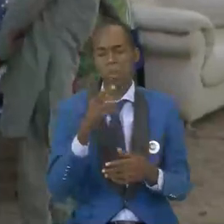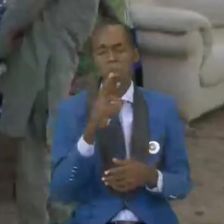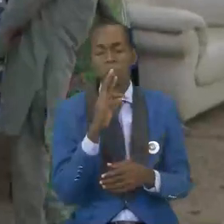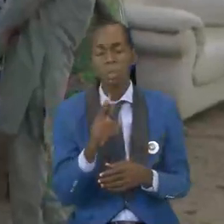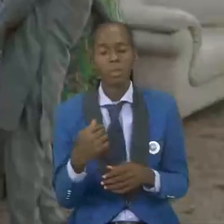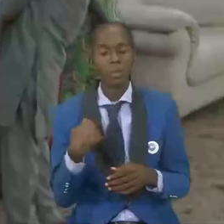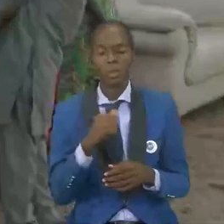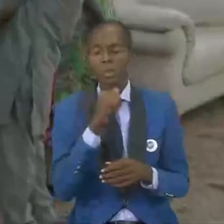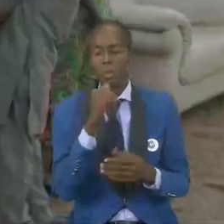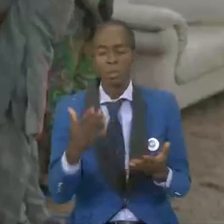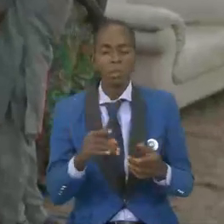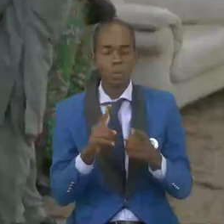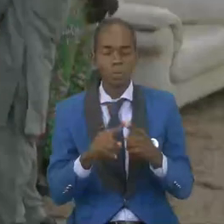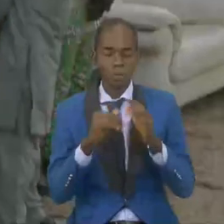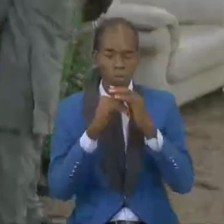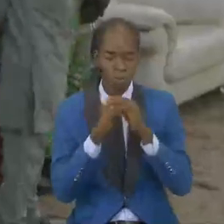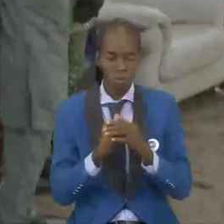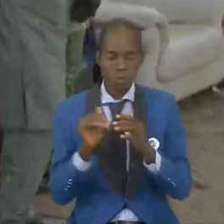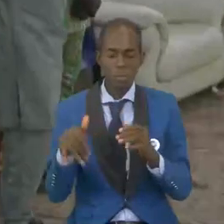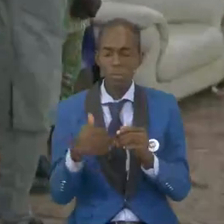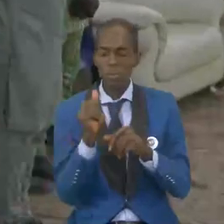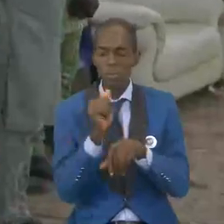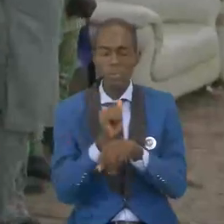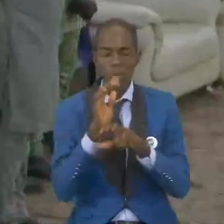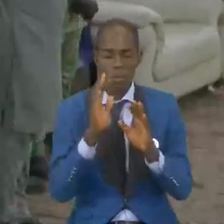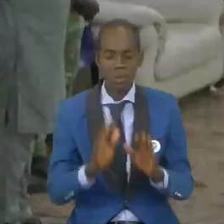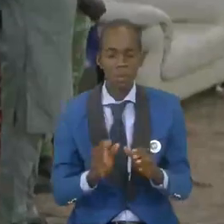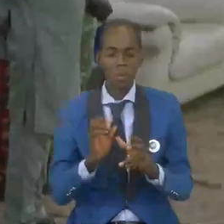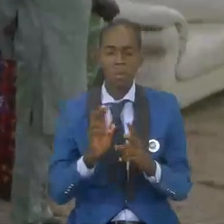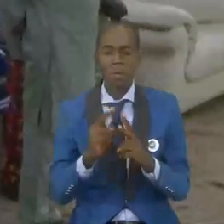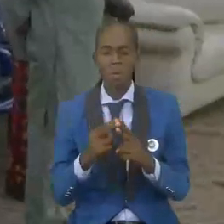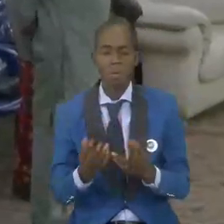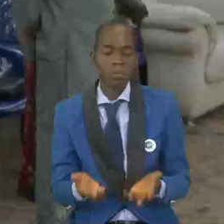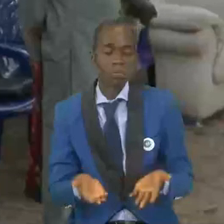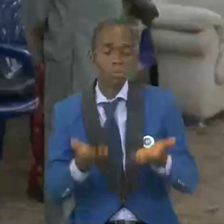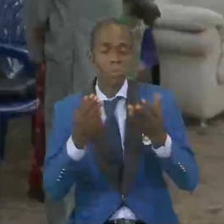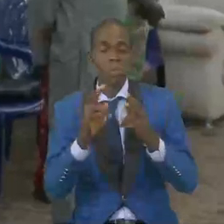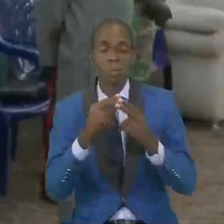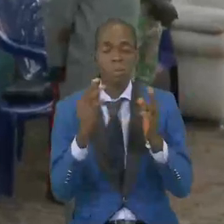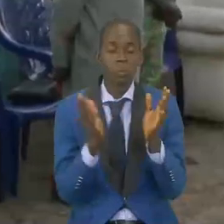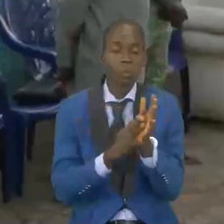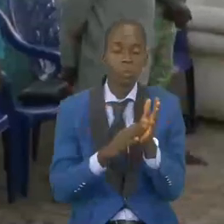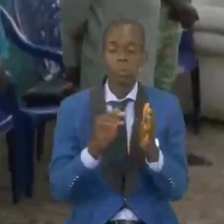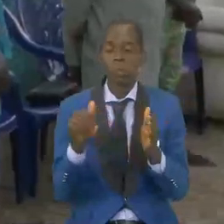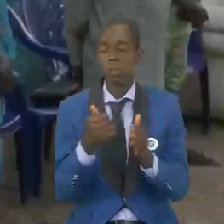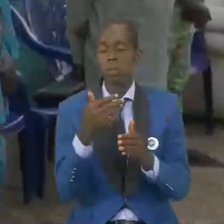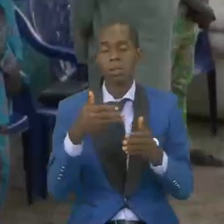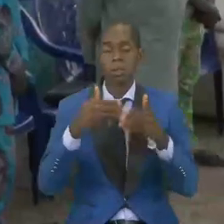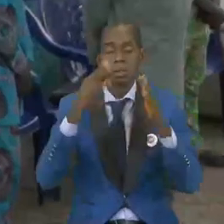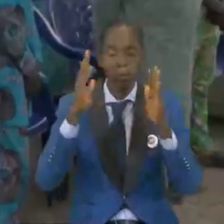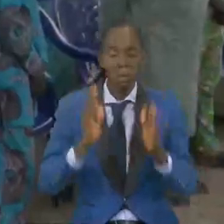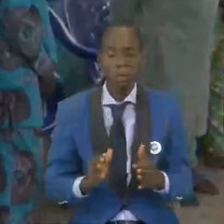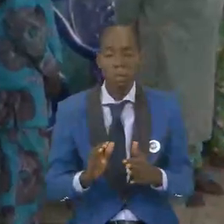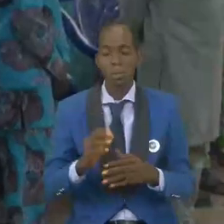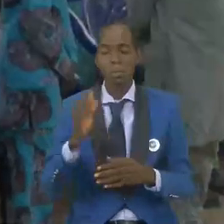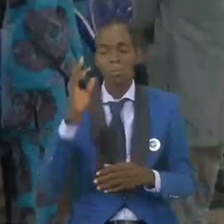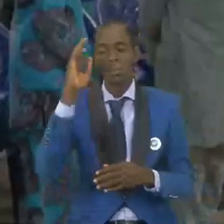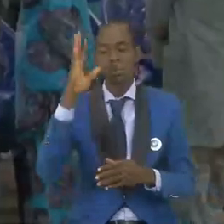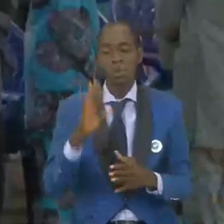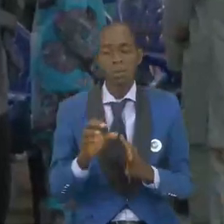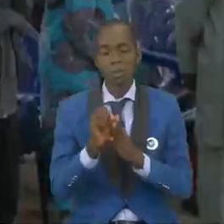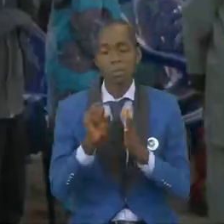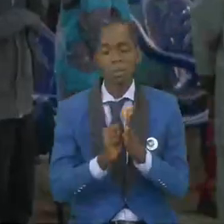exalter un ouvrier, un dirigeant, un pasteur, un GS ou qui que ce